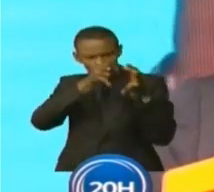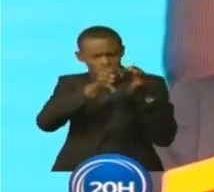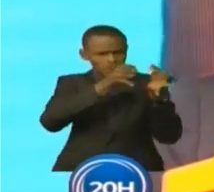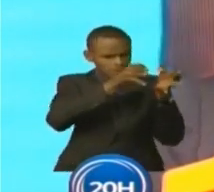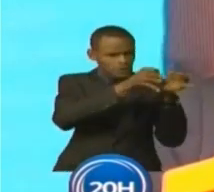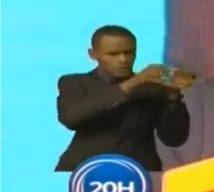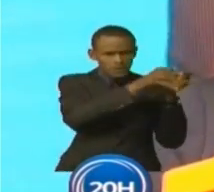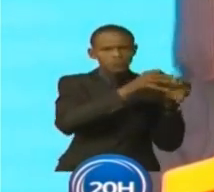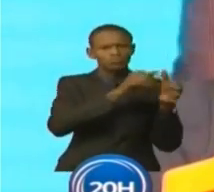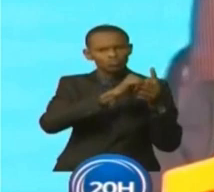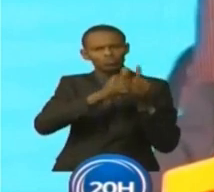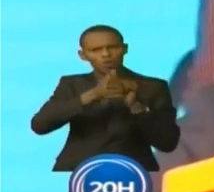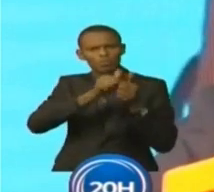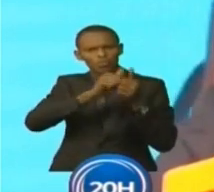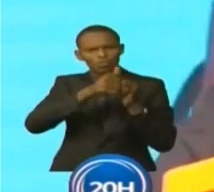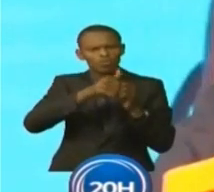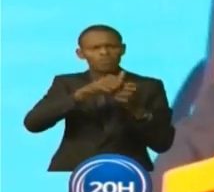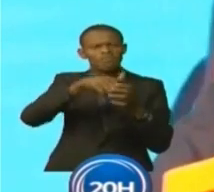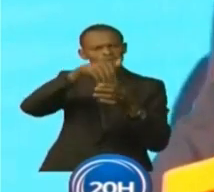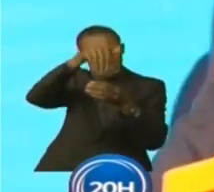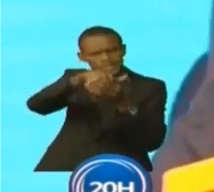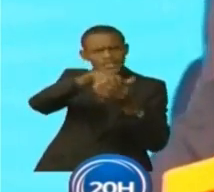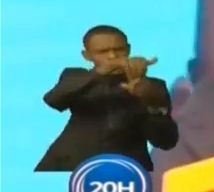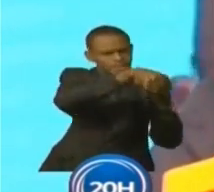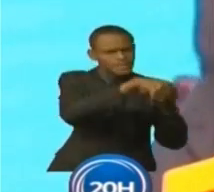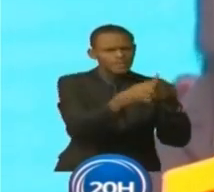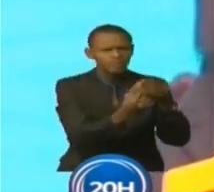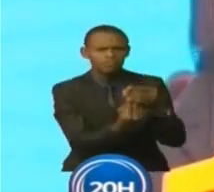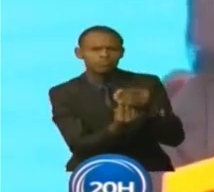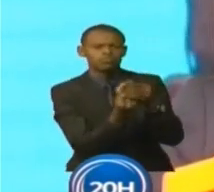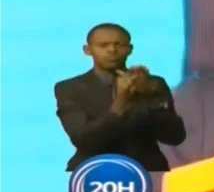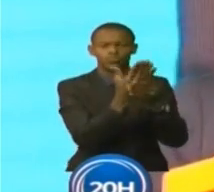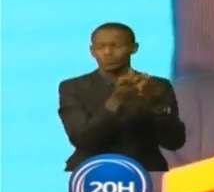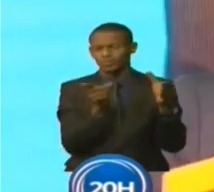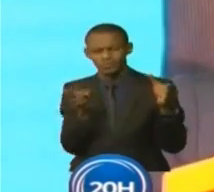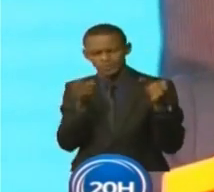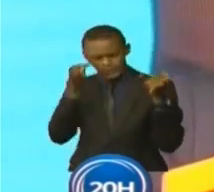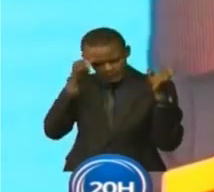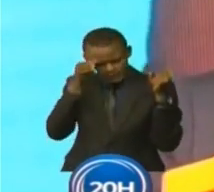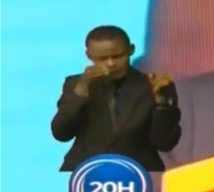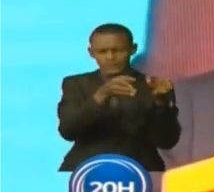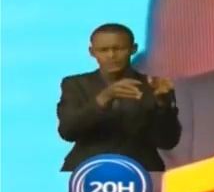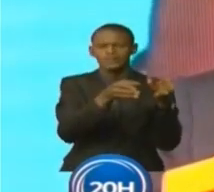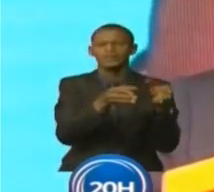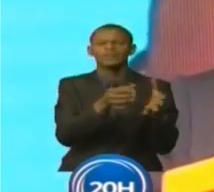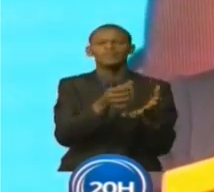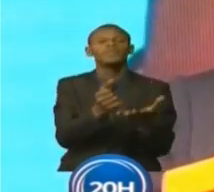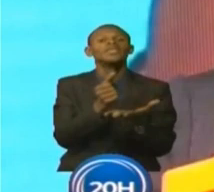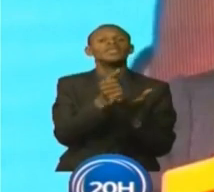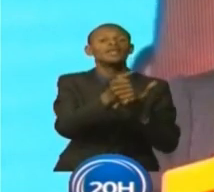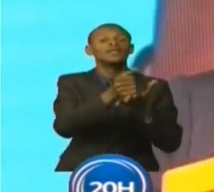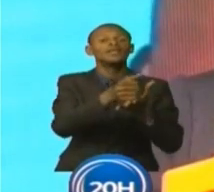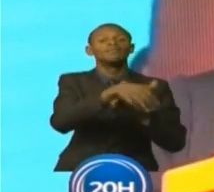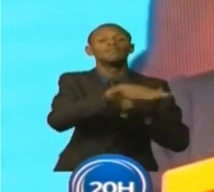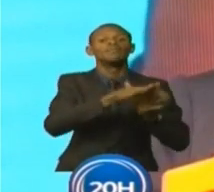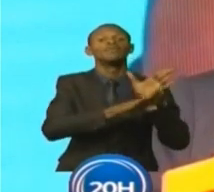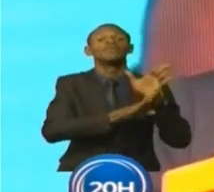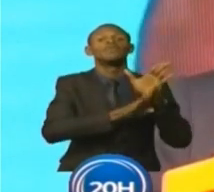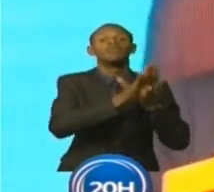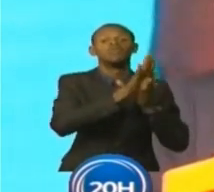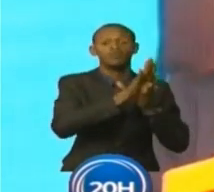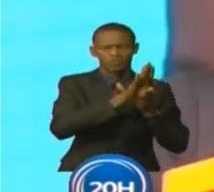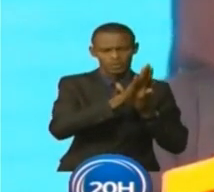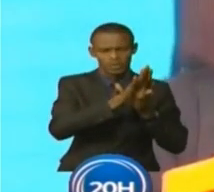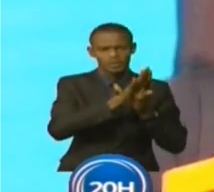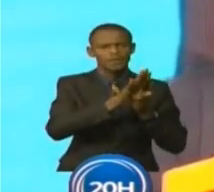de l'agriculture, mais surtout à ce forum qui va permettre de le